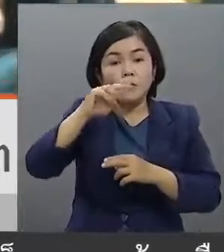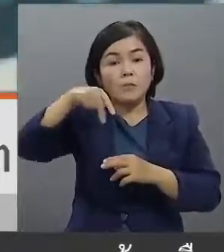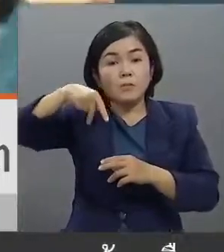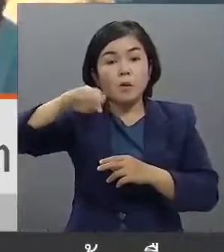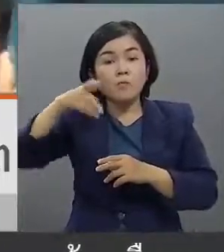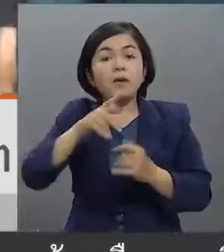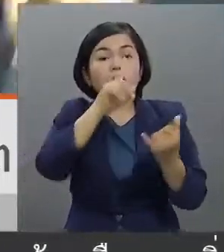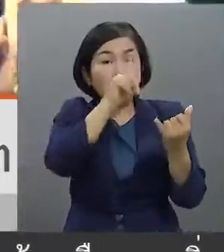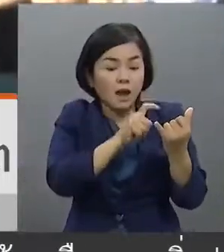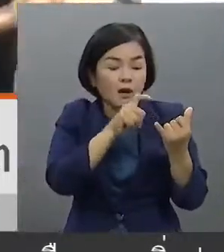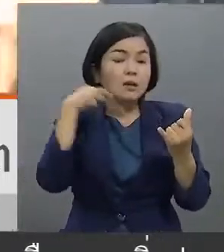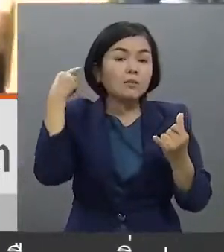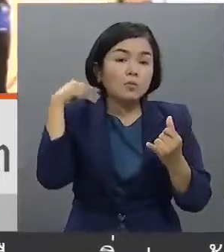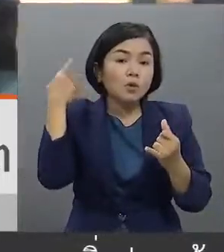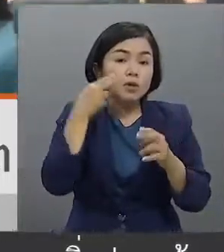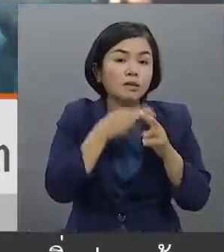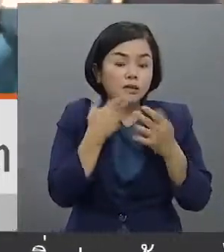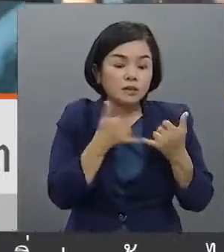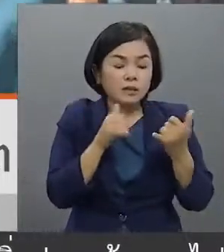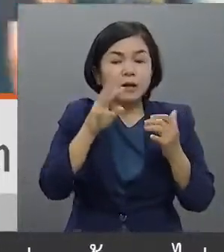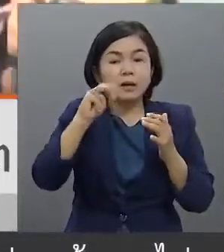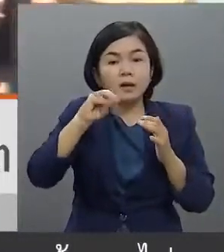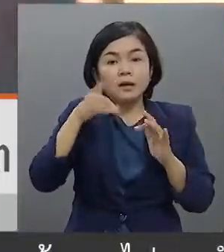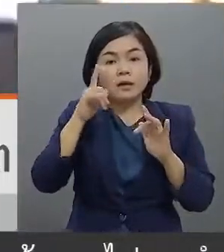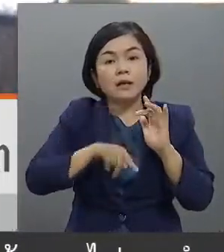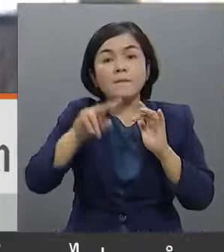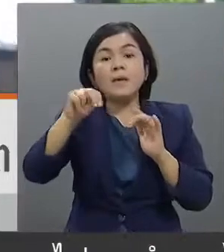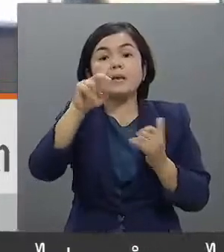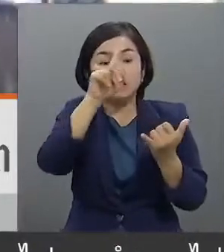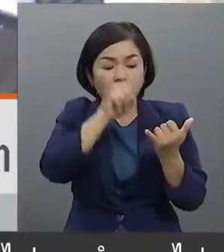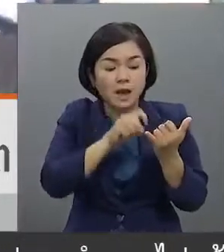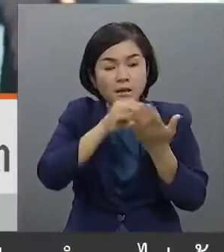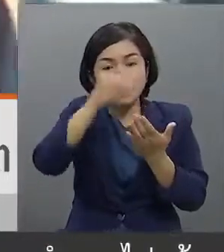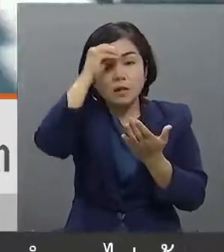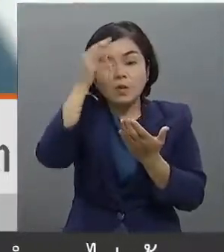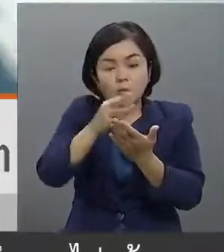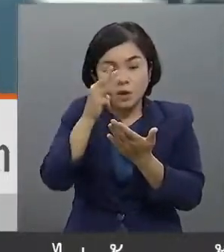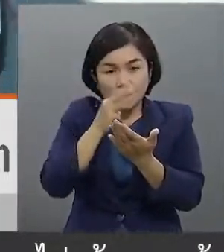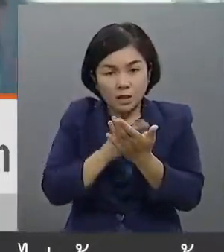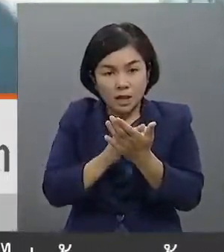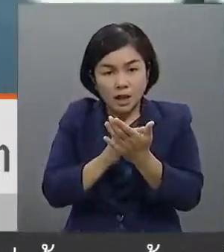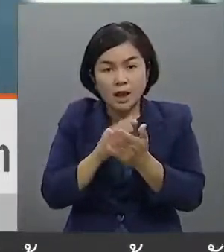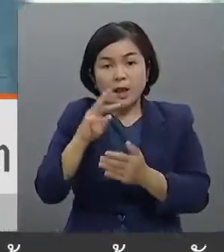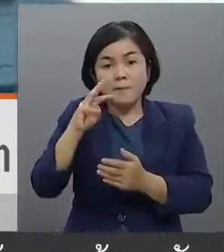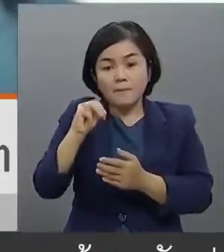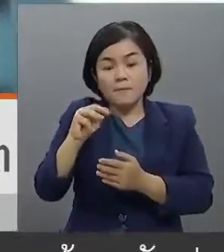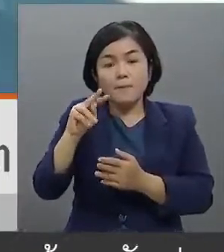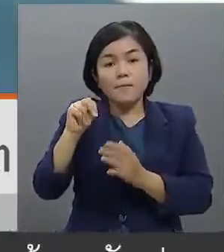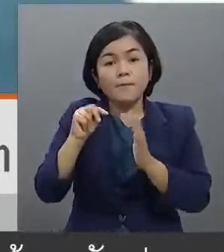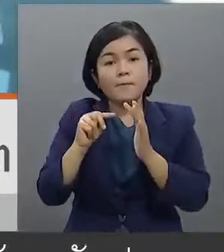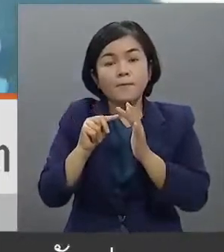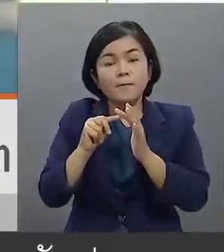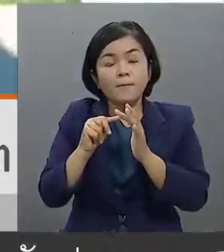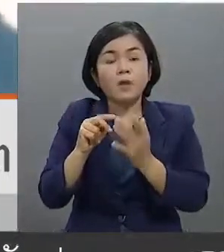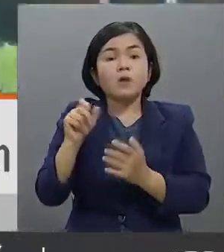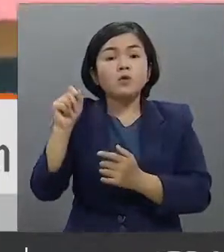าชั้นปีที่1คณะมนุษยศาสตร์และสังคมศาสตร์มหาวิทยาลัยราชภัฏภูเก็ตถูกลงโทษให้วิ่งรอบลานจอดรถ